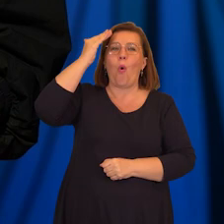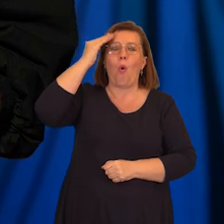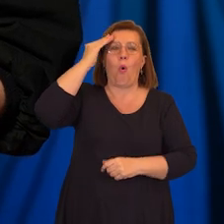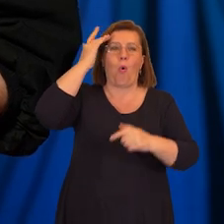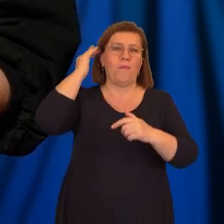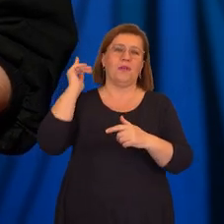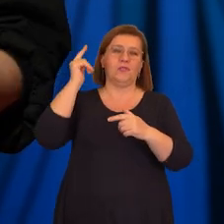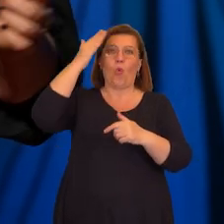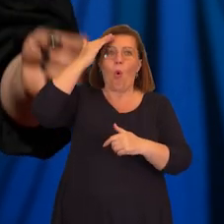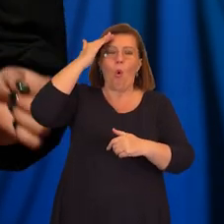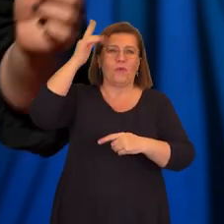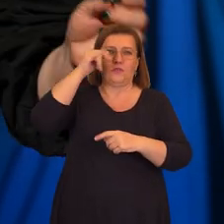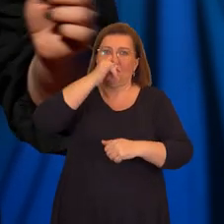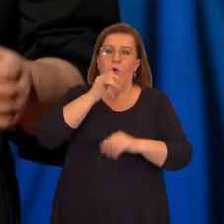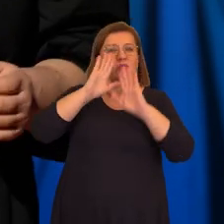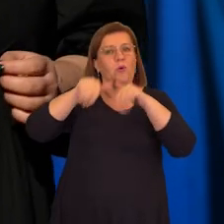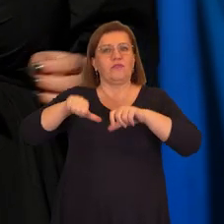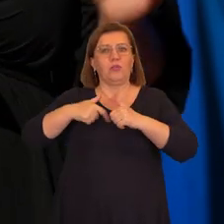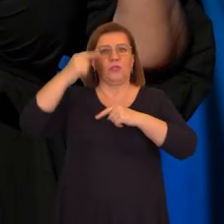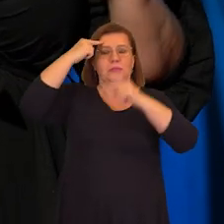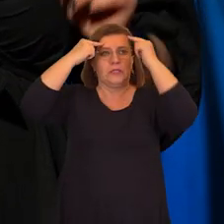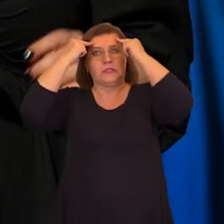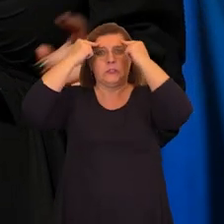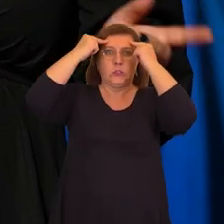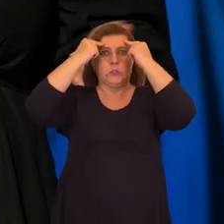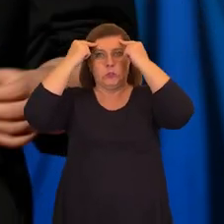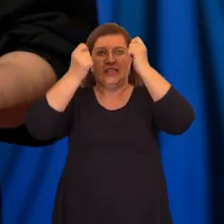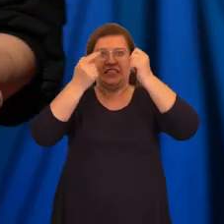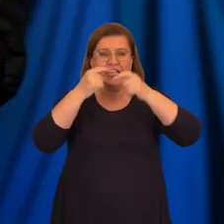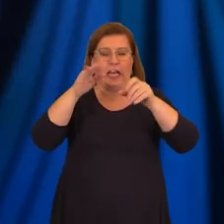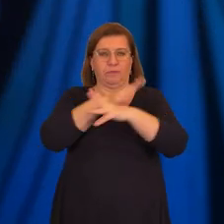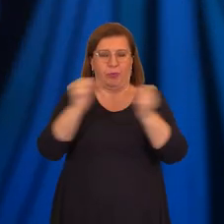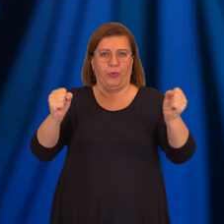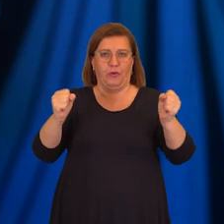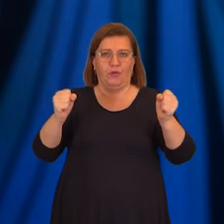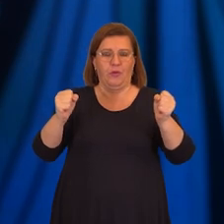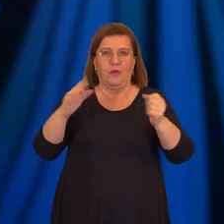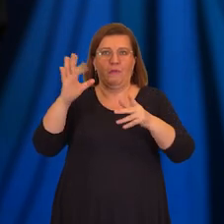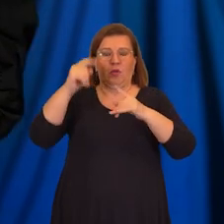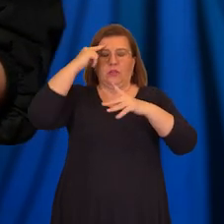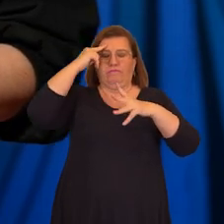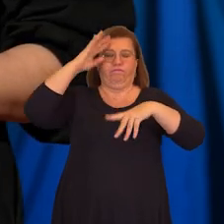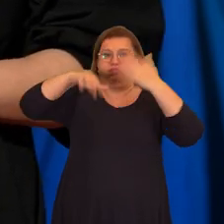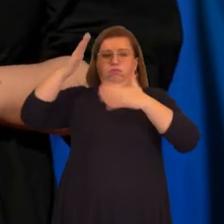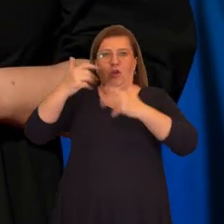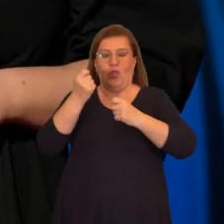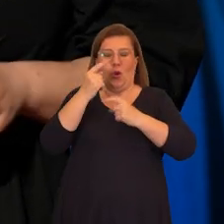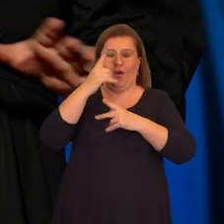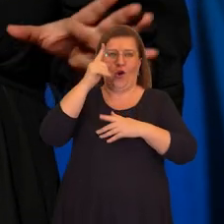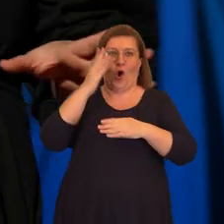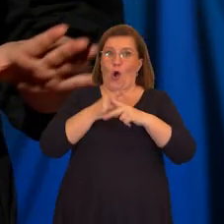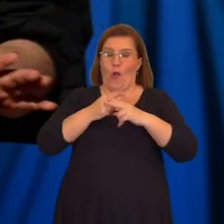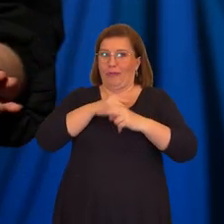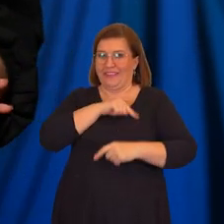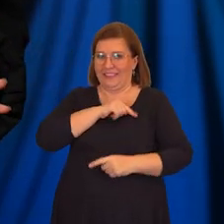przestanie istnieć, bo to by mu dosłownie przegrzało system, a nas doprowadziło do takiej subtelnej paranoi. Ale